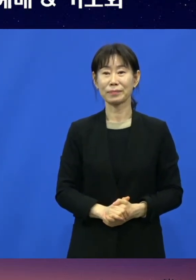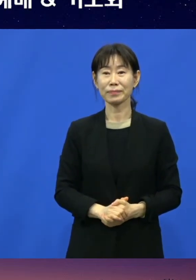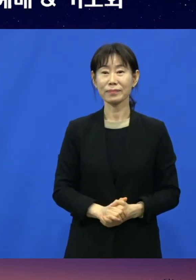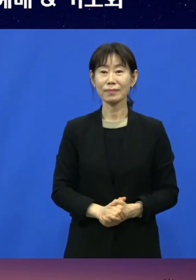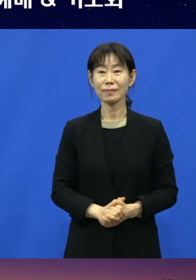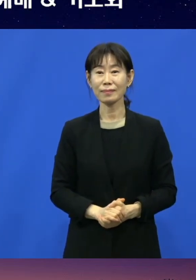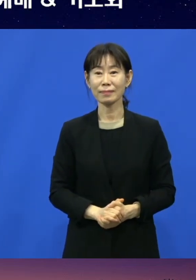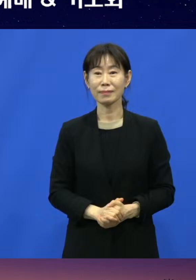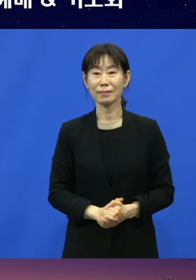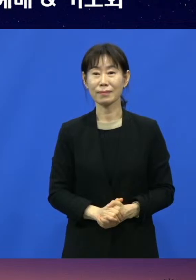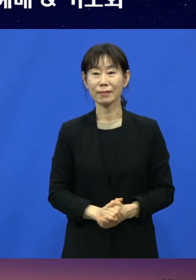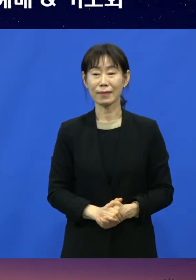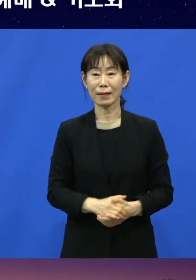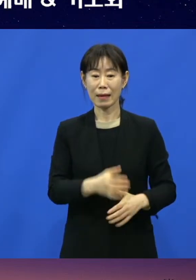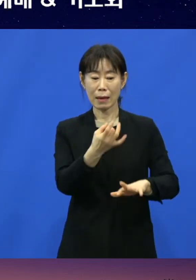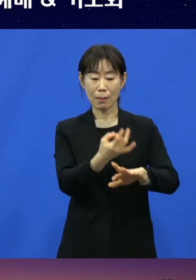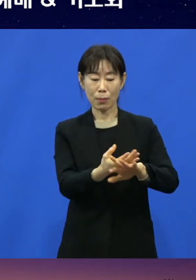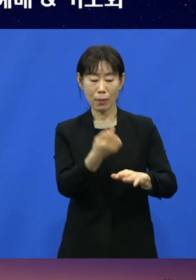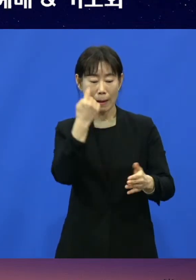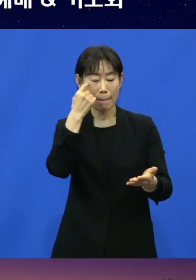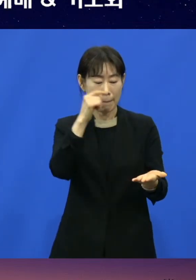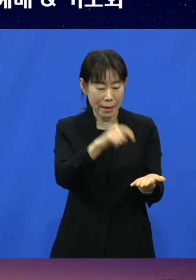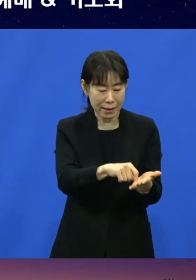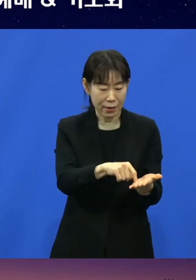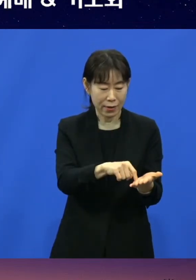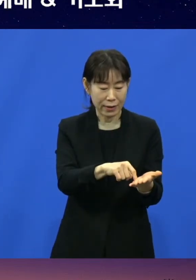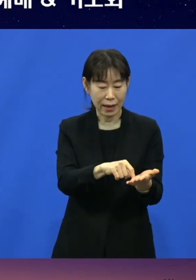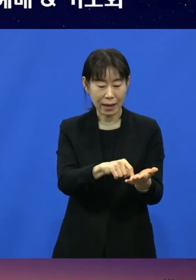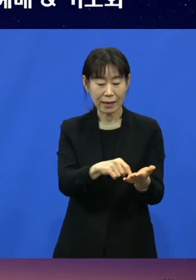발견한 이유와 이전과 이유가 완전히 다른 거예요, 여러분.